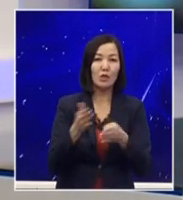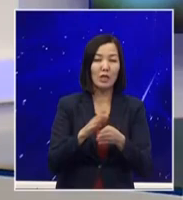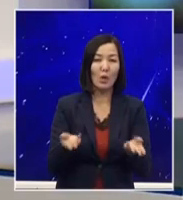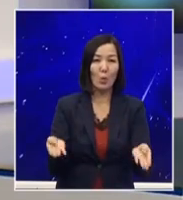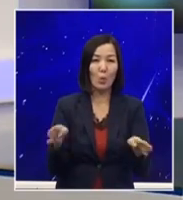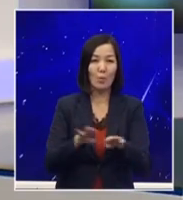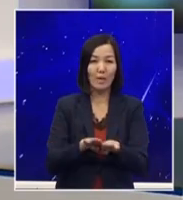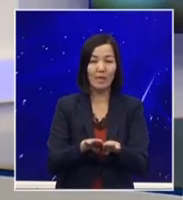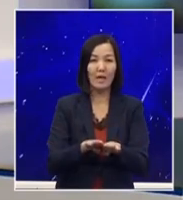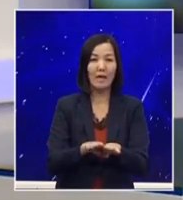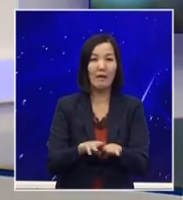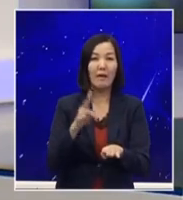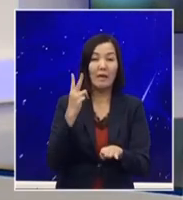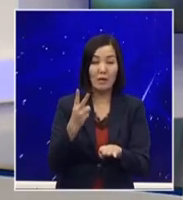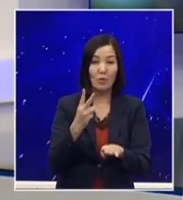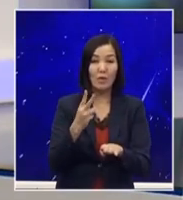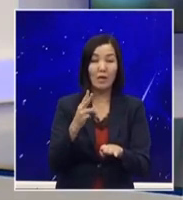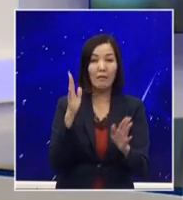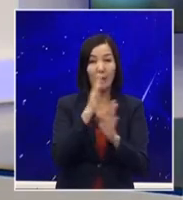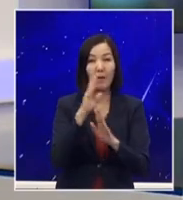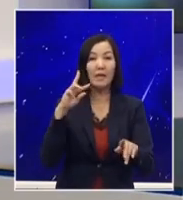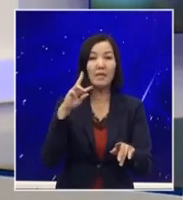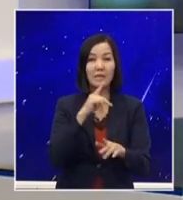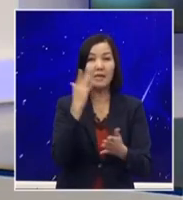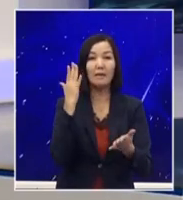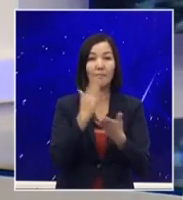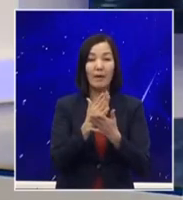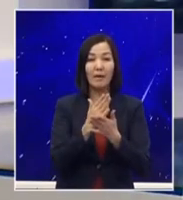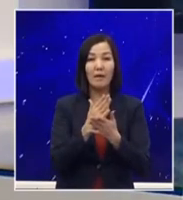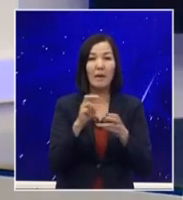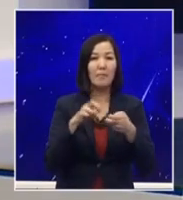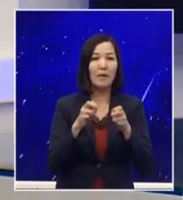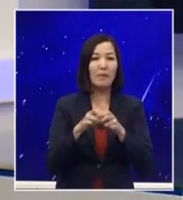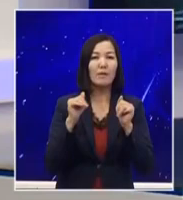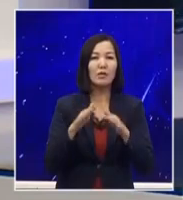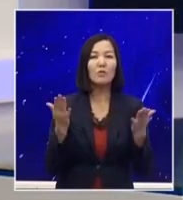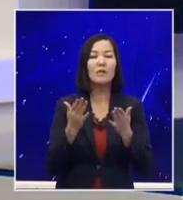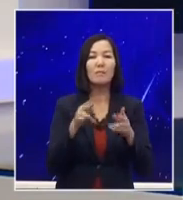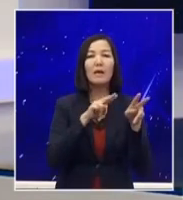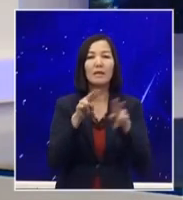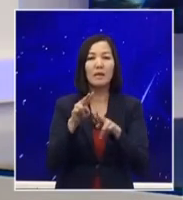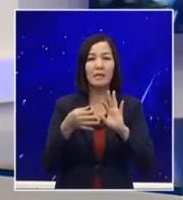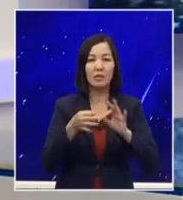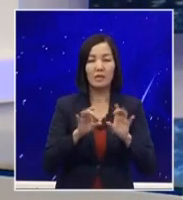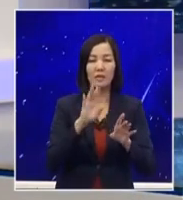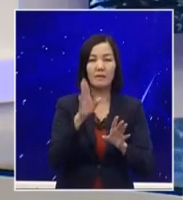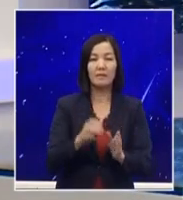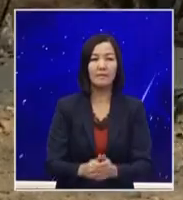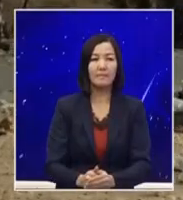амалдан да табиғатқа зиян бар. Не істемек керек? Проблеманың шешілуін кімдер қадағалайды? Тілші дайындаған сюжеттен көрелік.